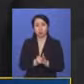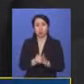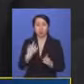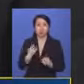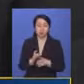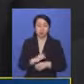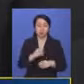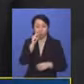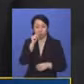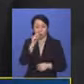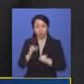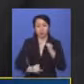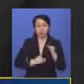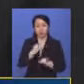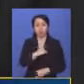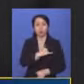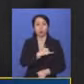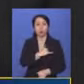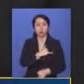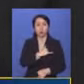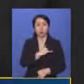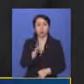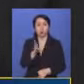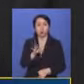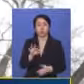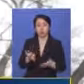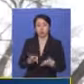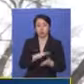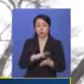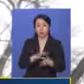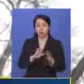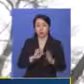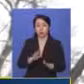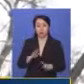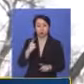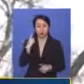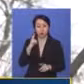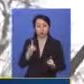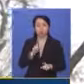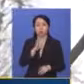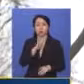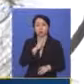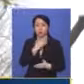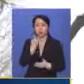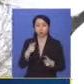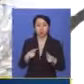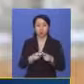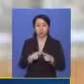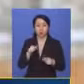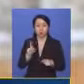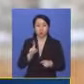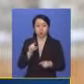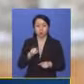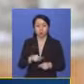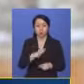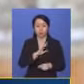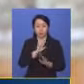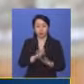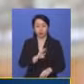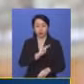транзакции. Мужчина разговаривал вежливо и убедительно, однако сразу отключился, как только услышал, что у девушки нет карты. Дело в том, что по месту своей